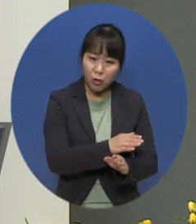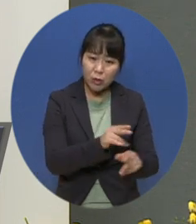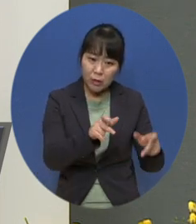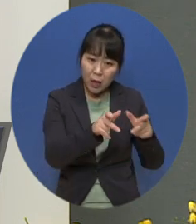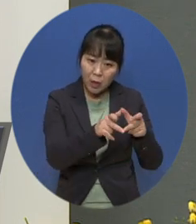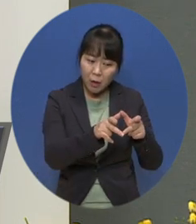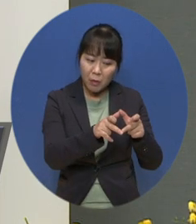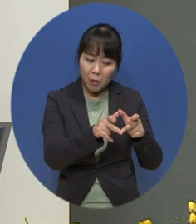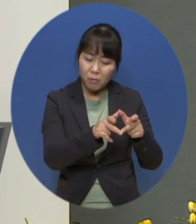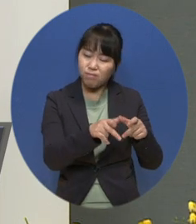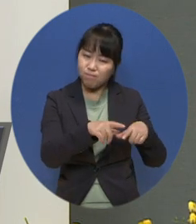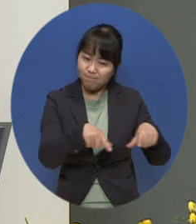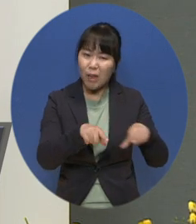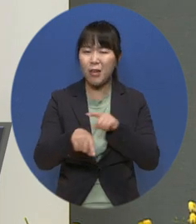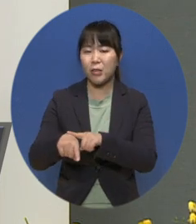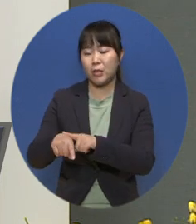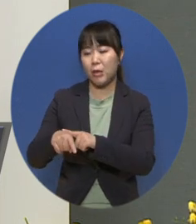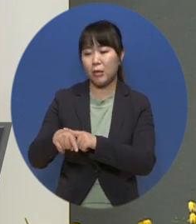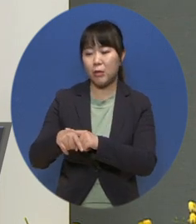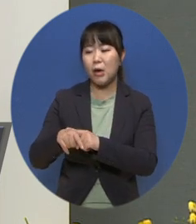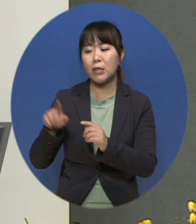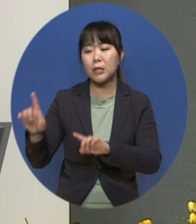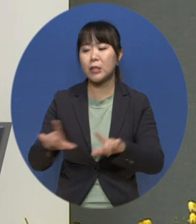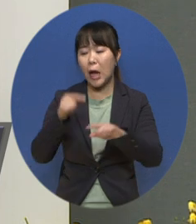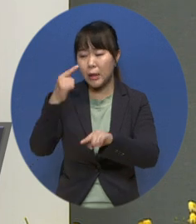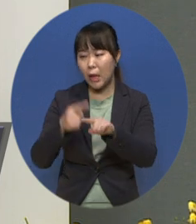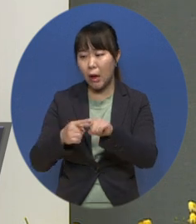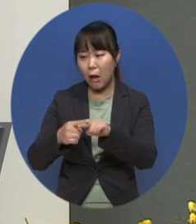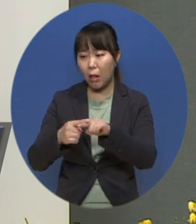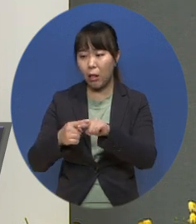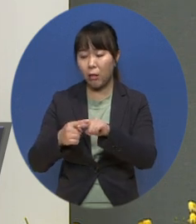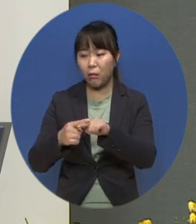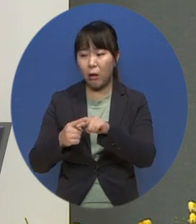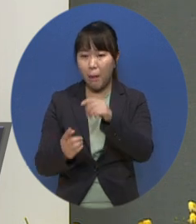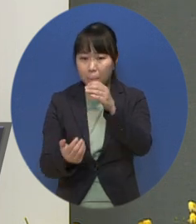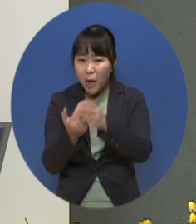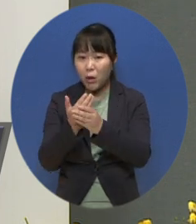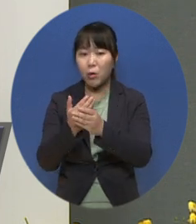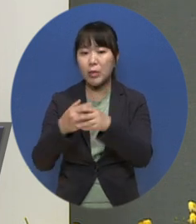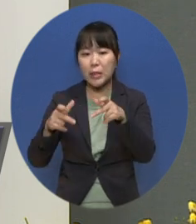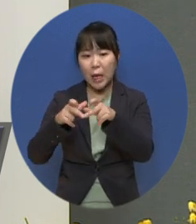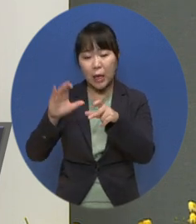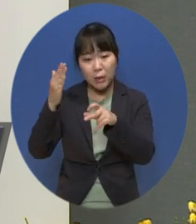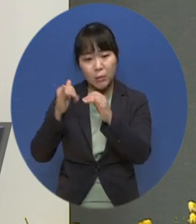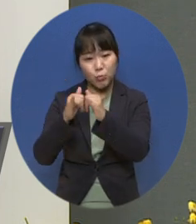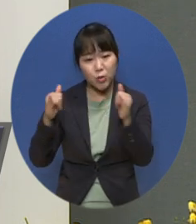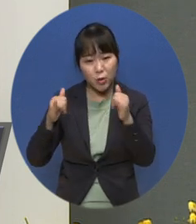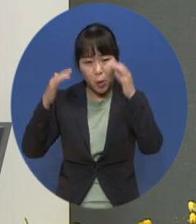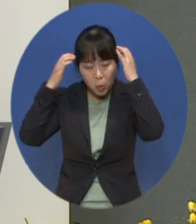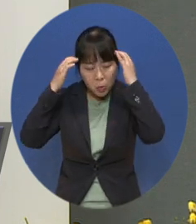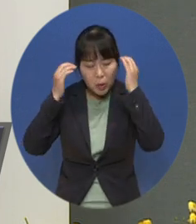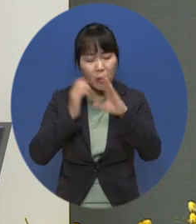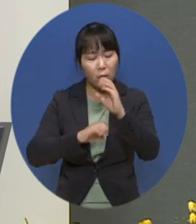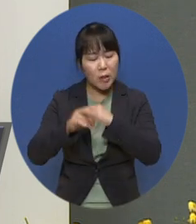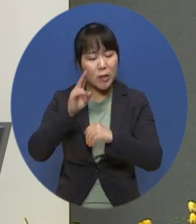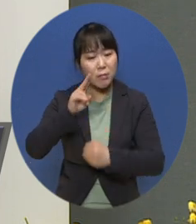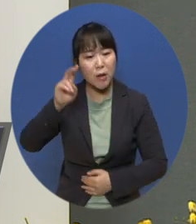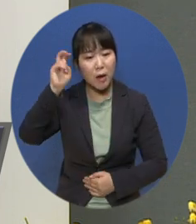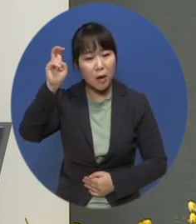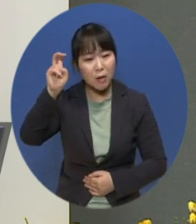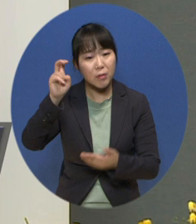후천적인 장애요인을 받으신 분들이 그 고통이 좀 심하지 않을까 그런 생각을 하는데